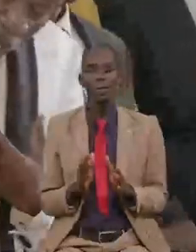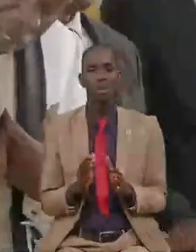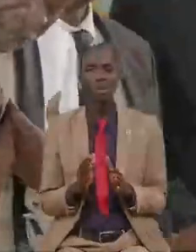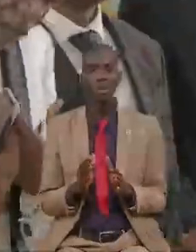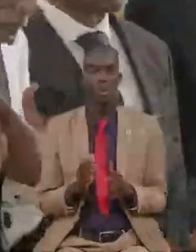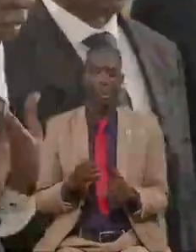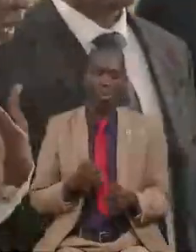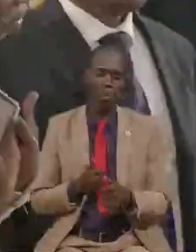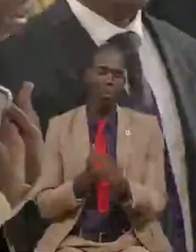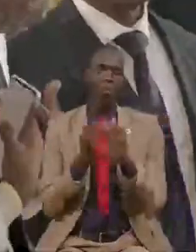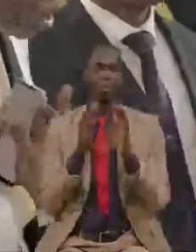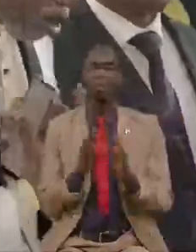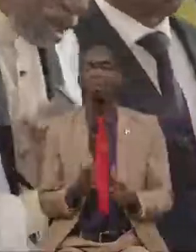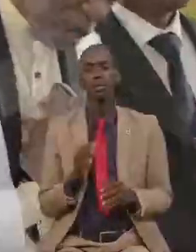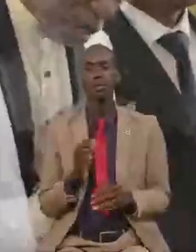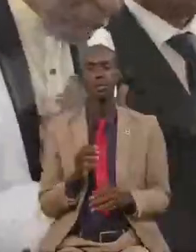apôtre,